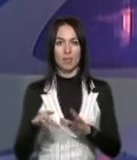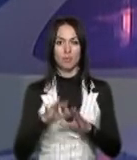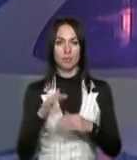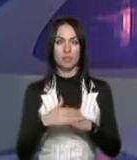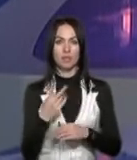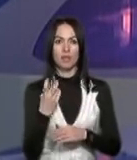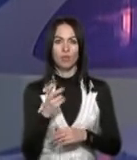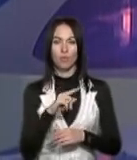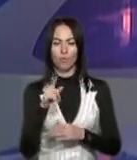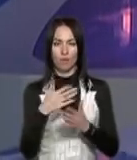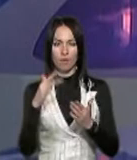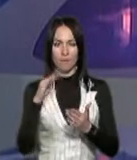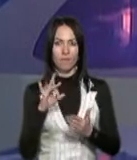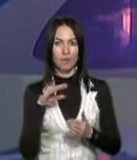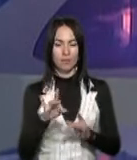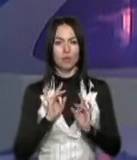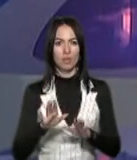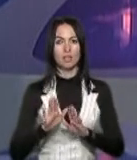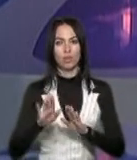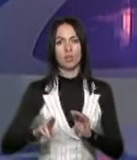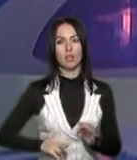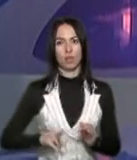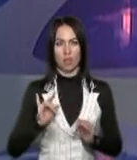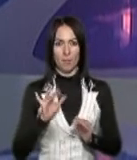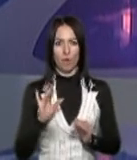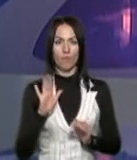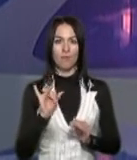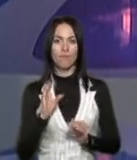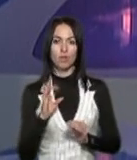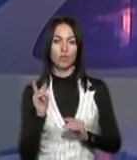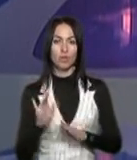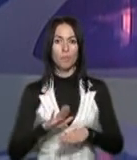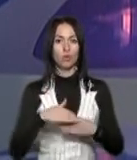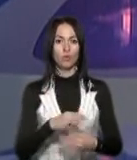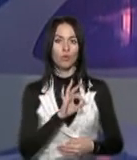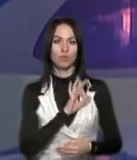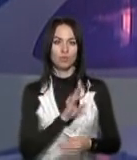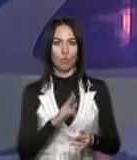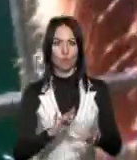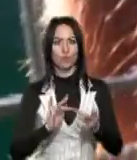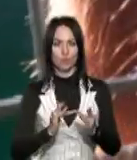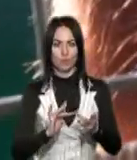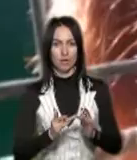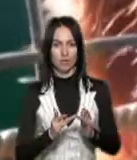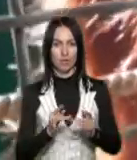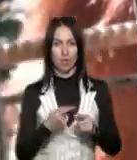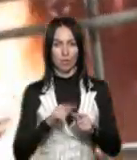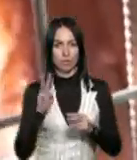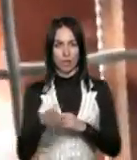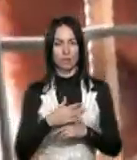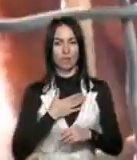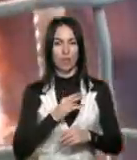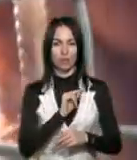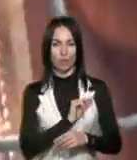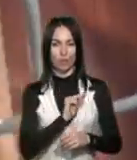200 варіантів, говорить заступниця директора екопарку Валерія Іващенко. Їх пропонували користувачі соцмереж. Ось ці кадри наші